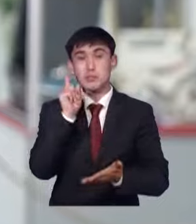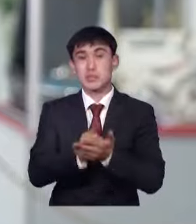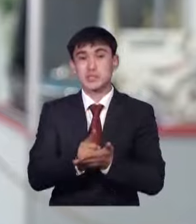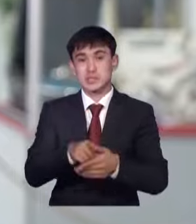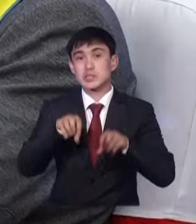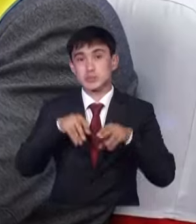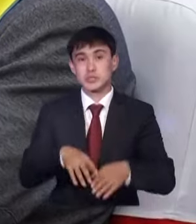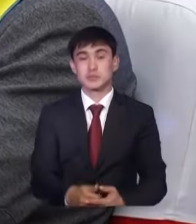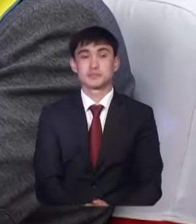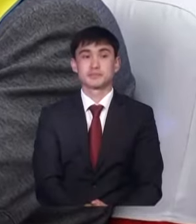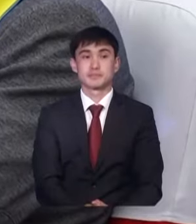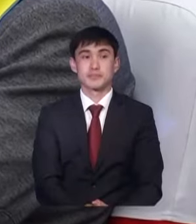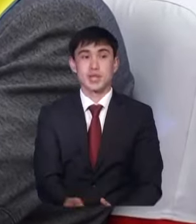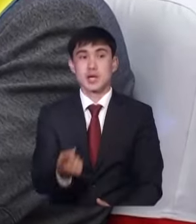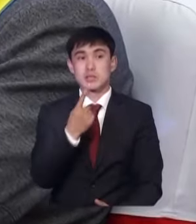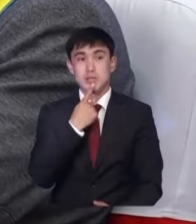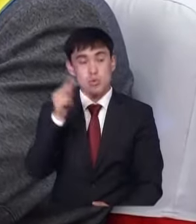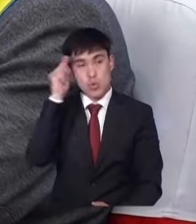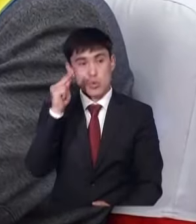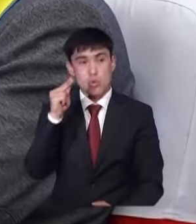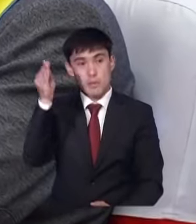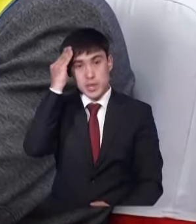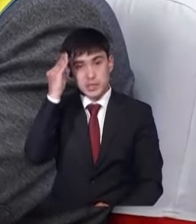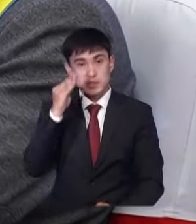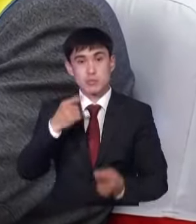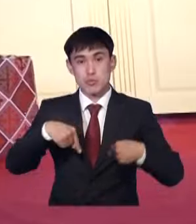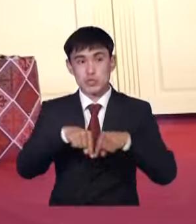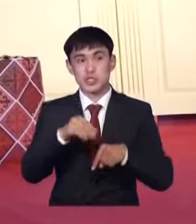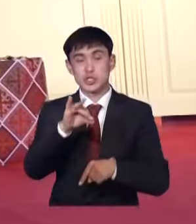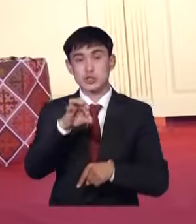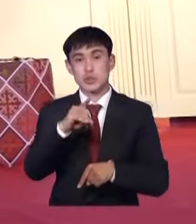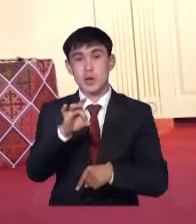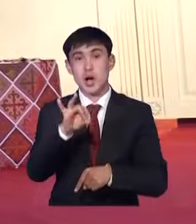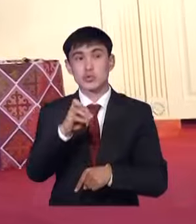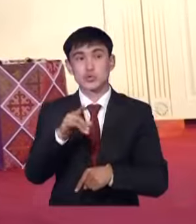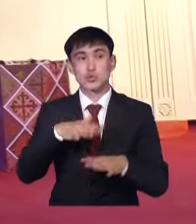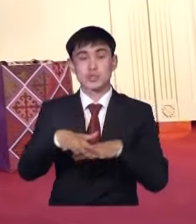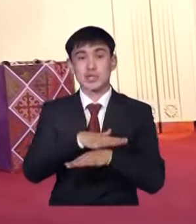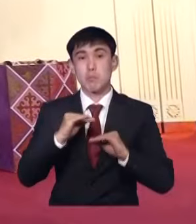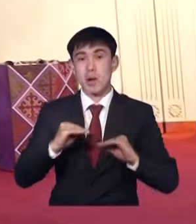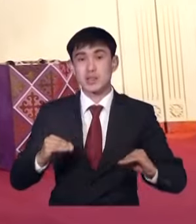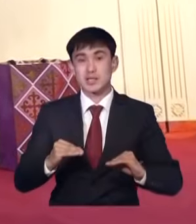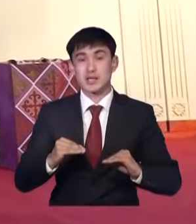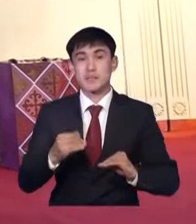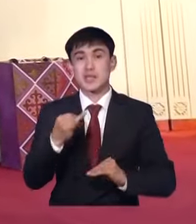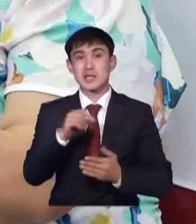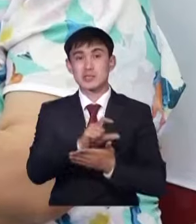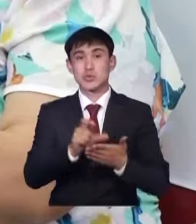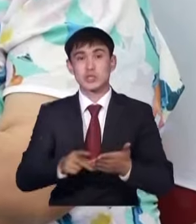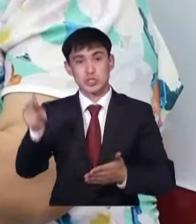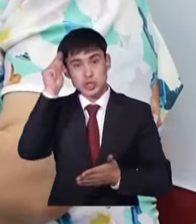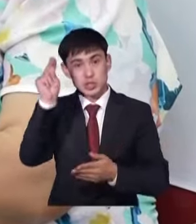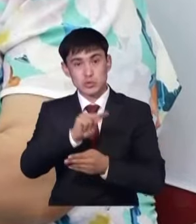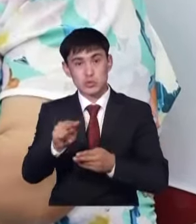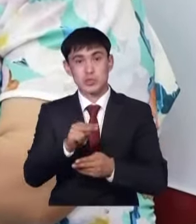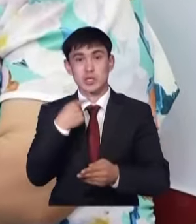деп білдік. Тіл оқу әдістемелік орталығының басшысы Жеңіс Жолдыбаев ақсулықтарды балаларына Ильяс өлеңдерін